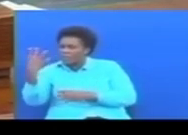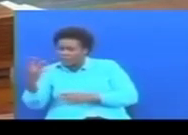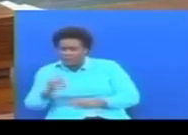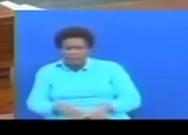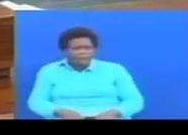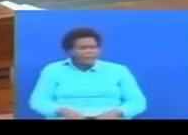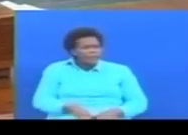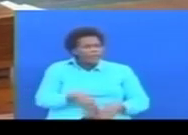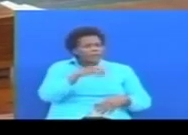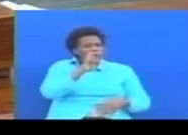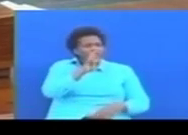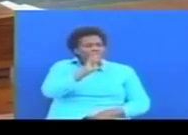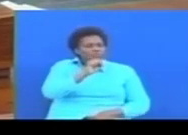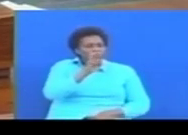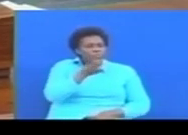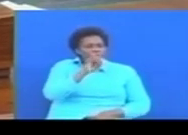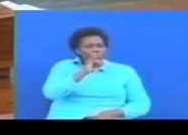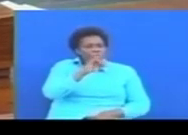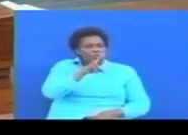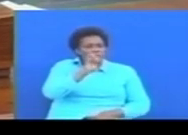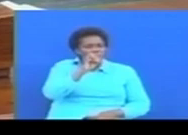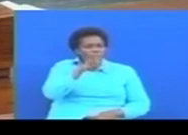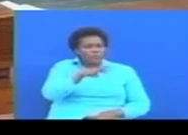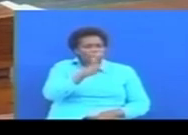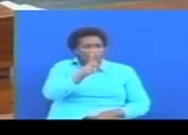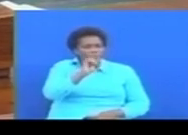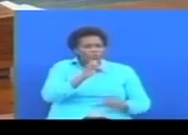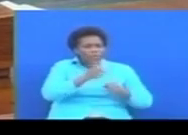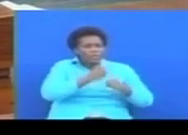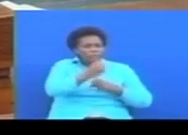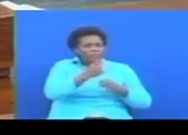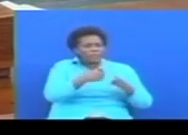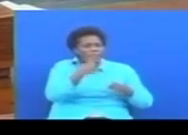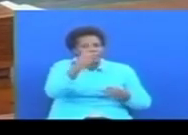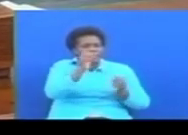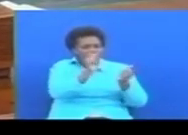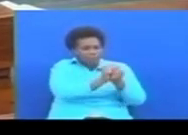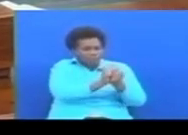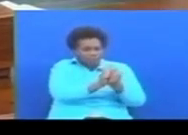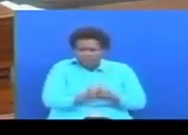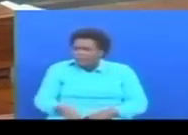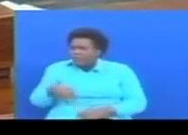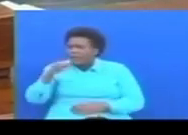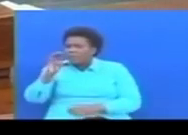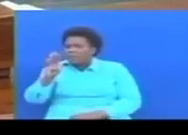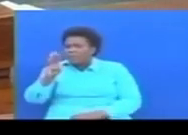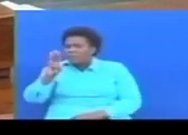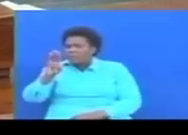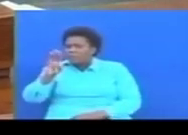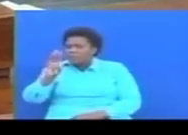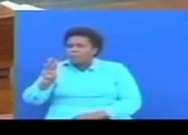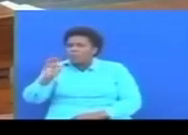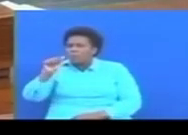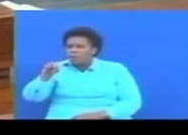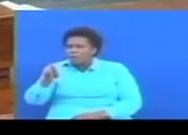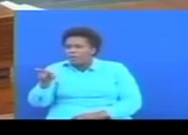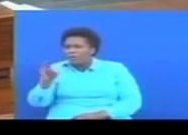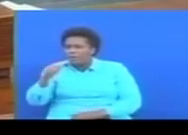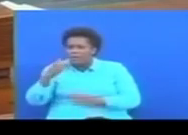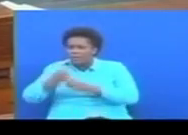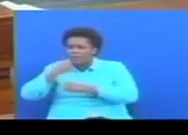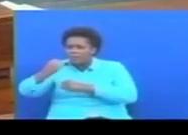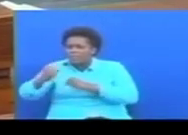ya Ushirombo hadi Rusaunga kilomita 110, barabara ya Bwanga hadi Kalebezo kilomita